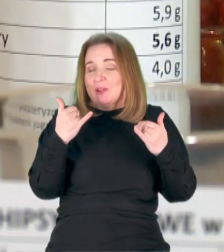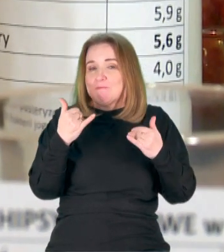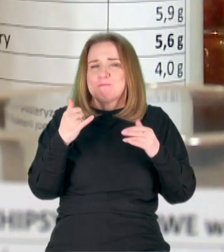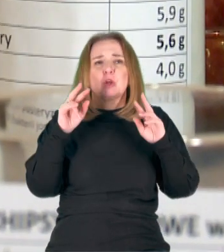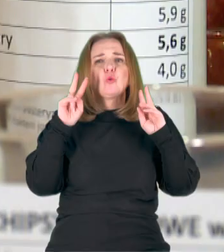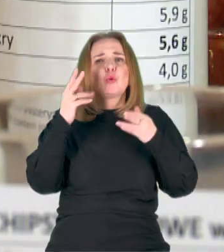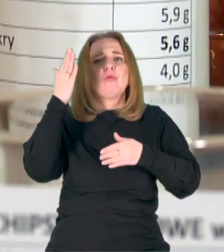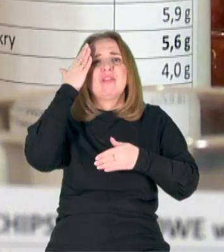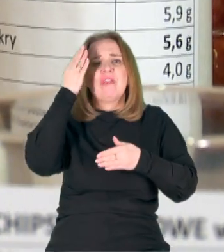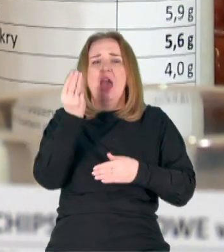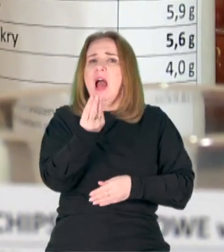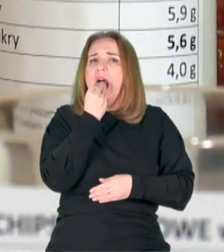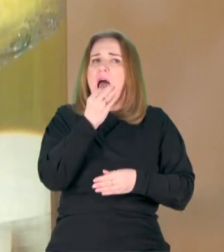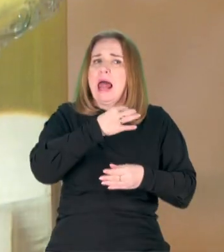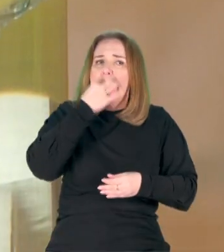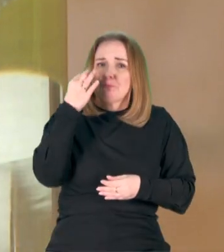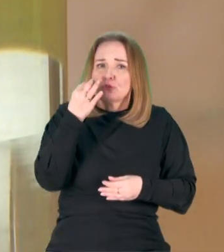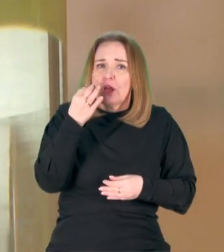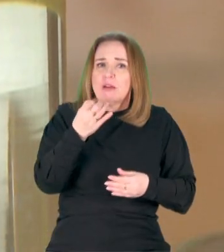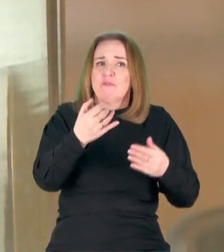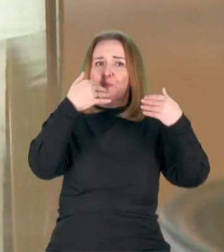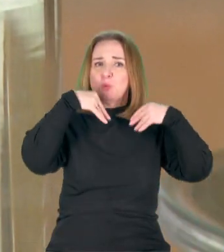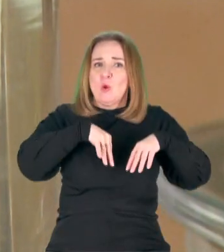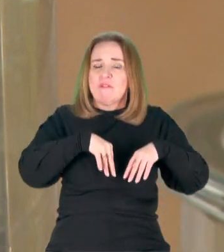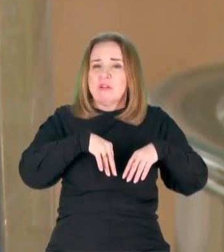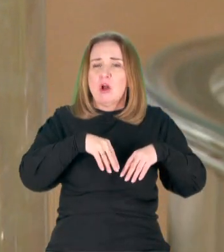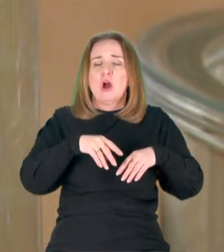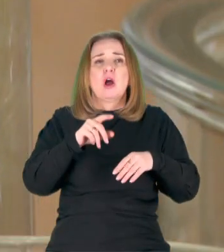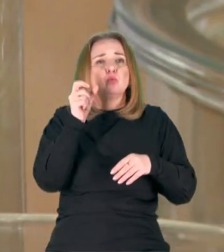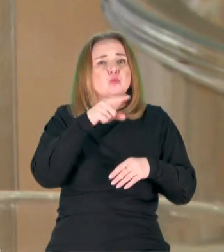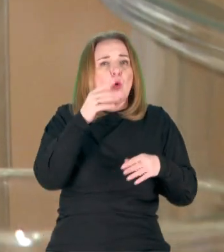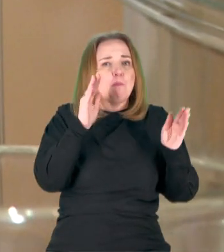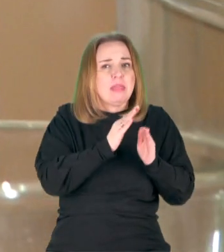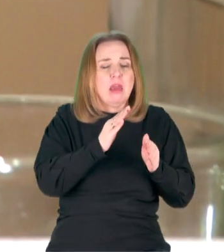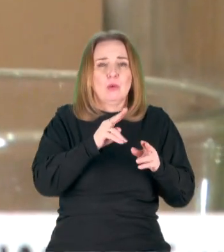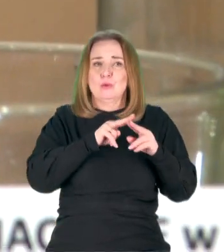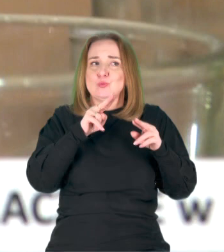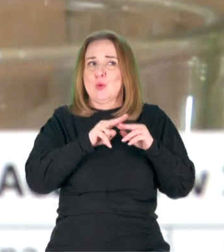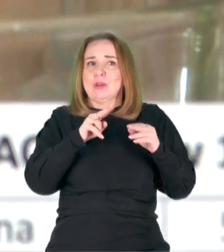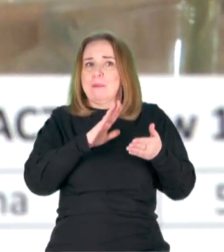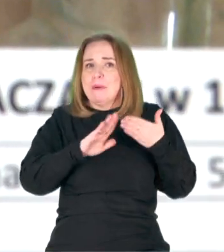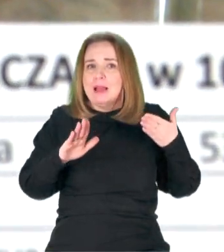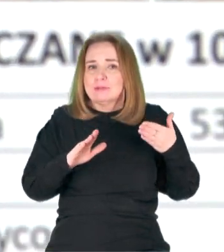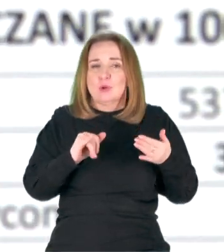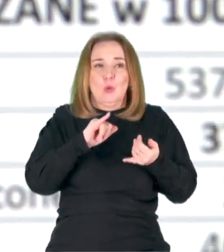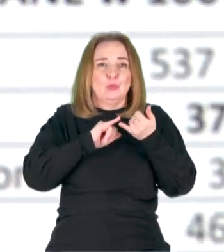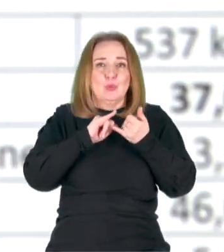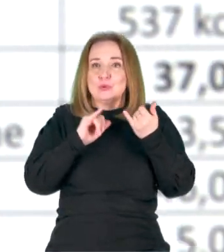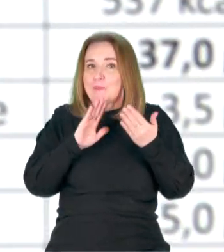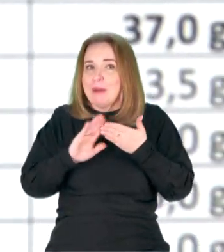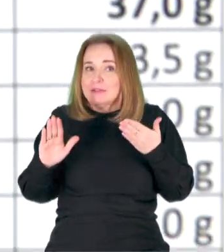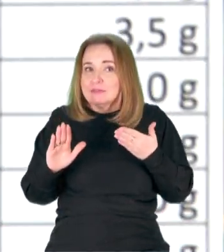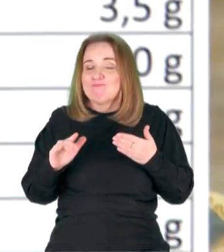być. Aby dowiedzieć się, która żywność jest lepsza pod względem żywieniowym, to jest na przykład ma mniej soli, cukru czy